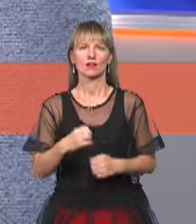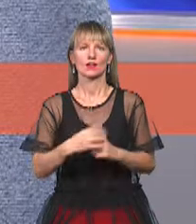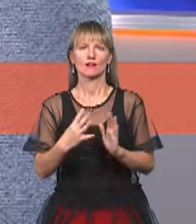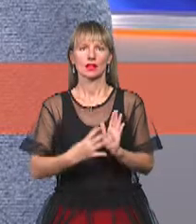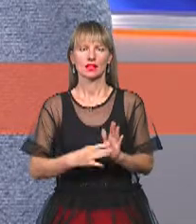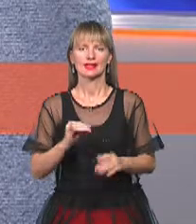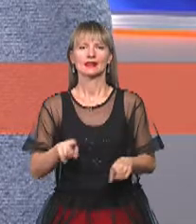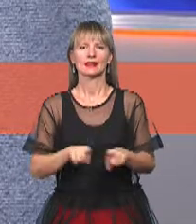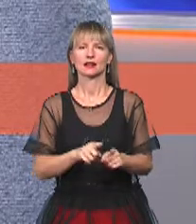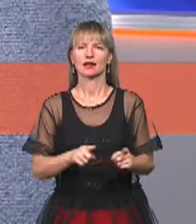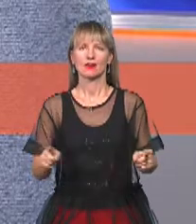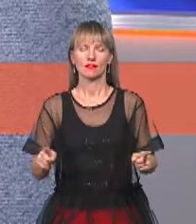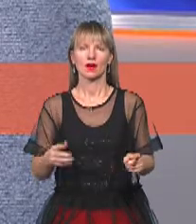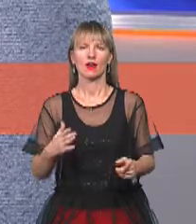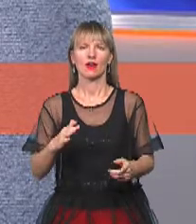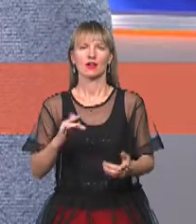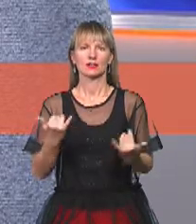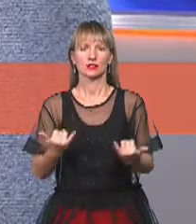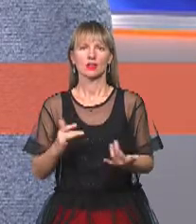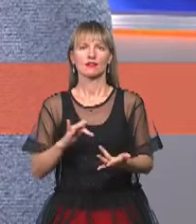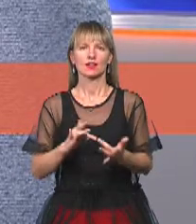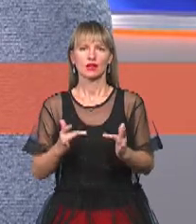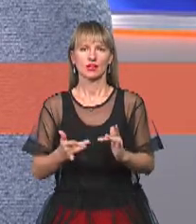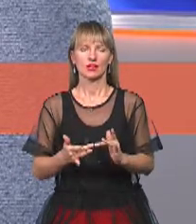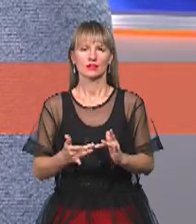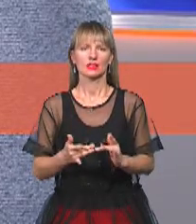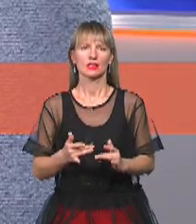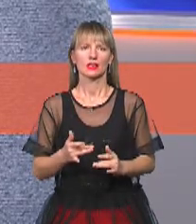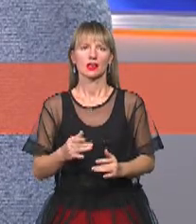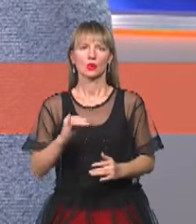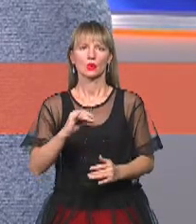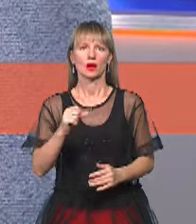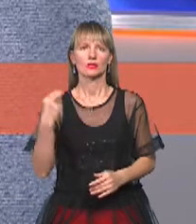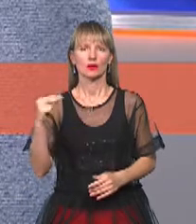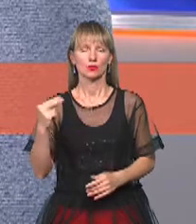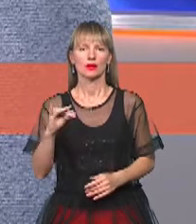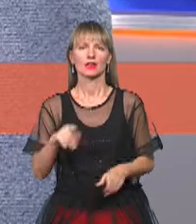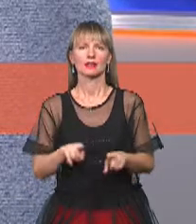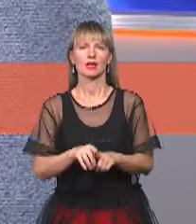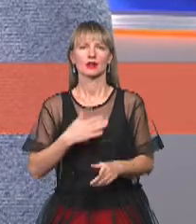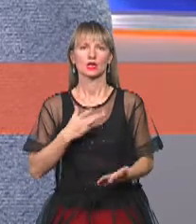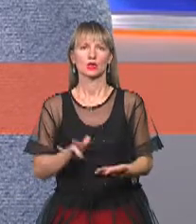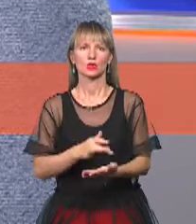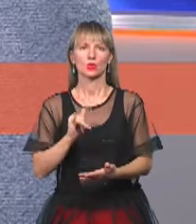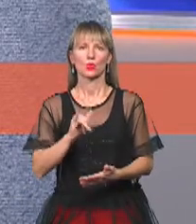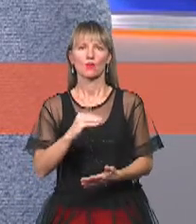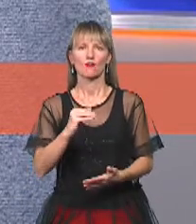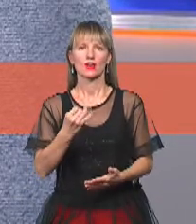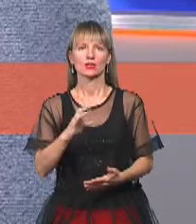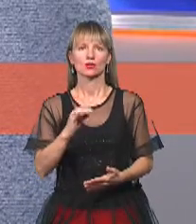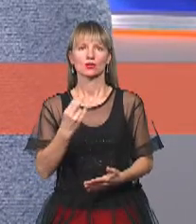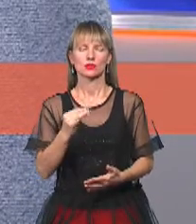239-02-19. Також триває наживо наша програма на нашому сайті «Я Запоріжжя», а також на нашій сторінці у